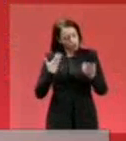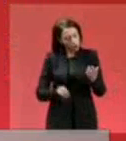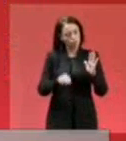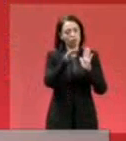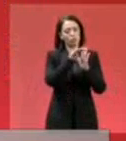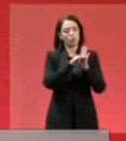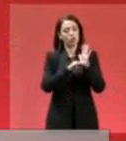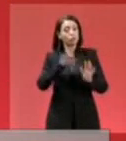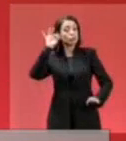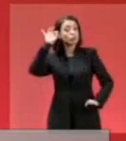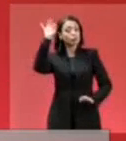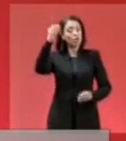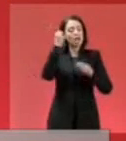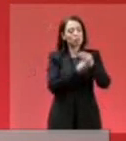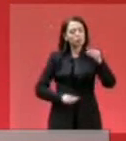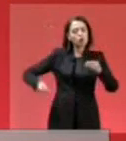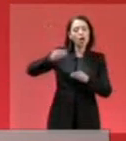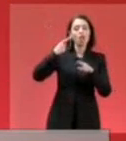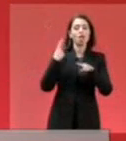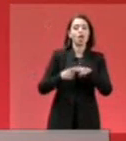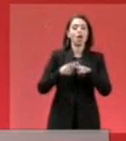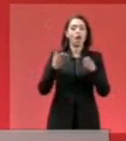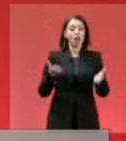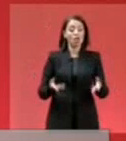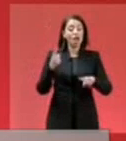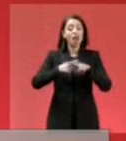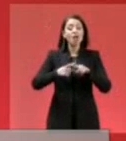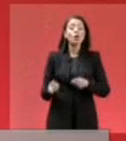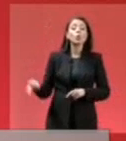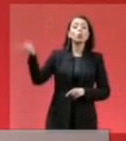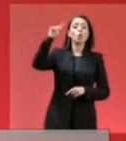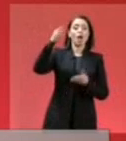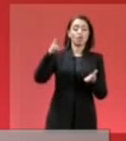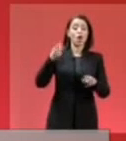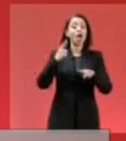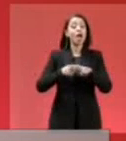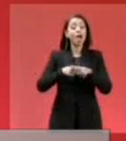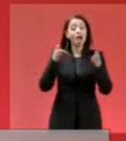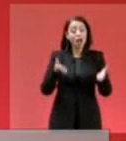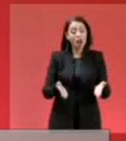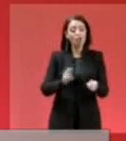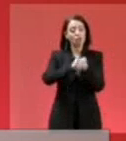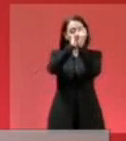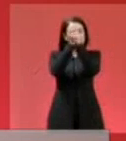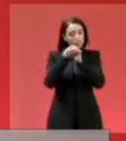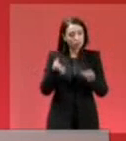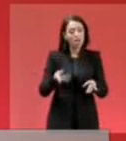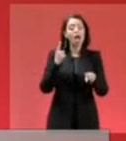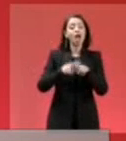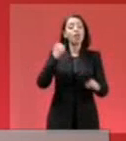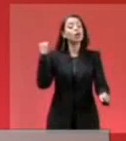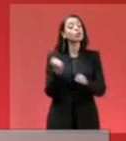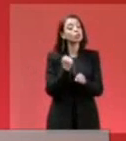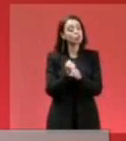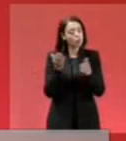με στόχο μια καλύτερη Ελλάδα, την Ελλάδα του αύριο. την Ελλάδα της προκοπής, την Ελλάδα της